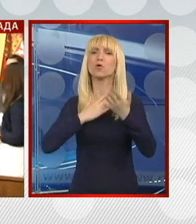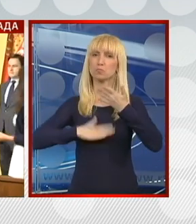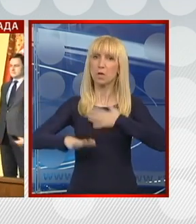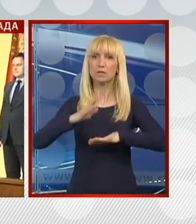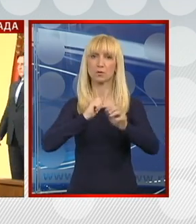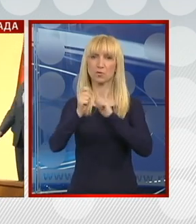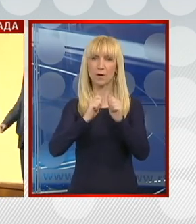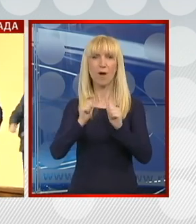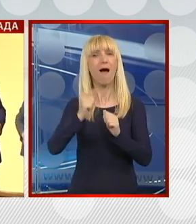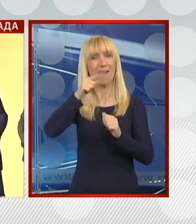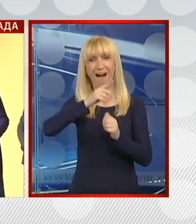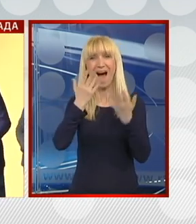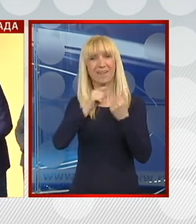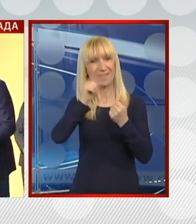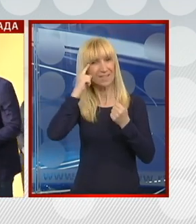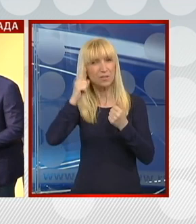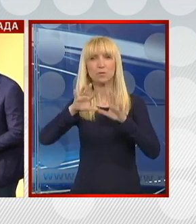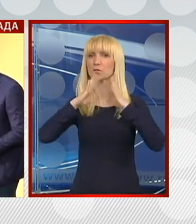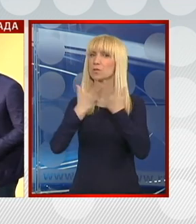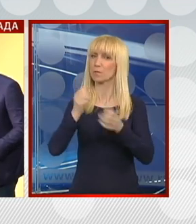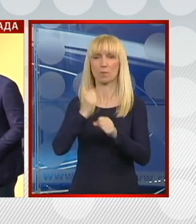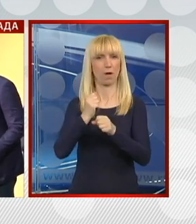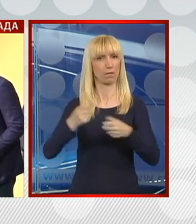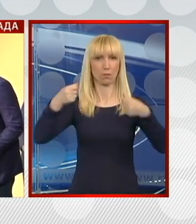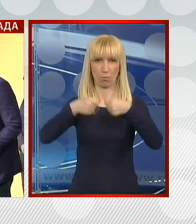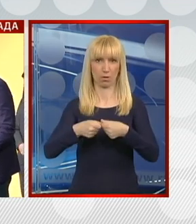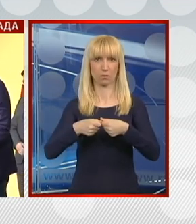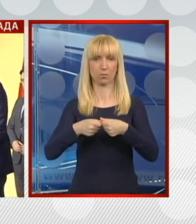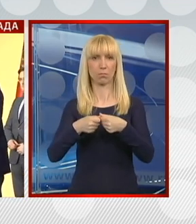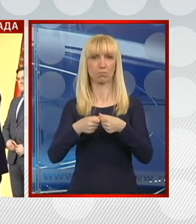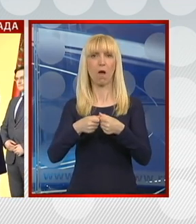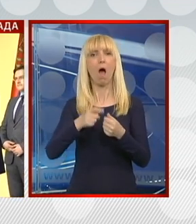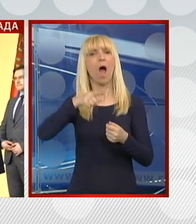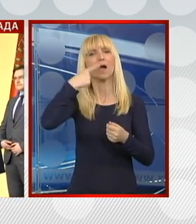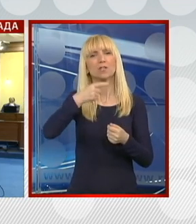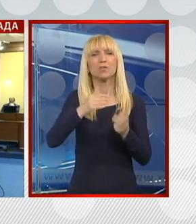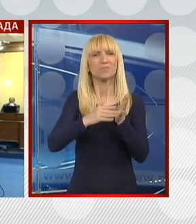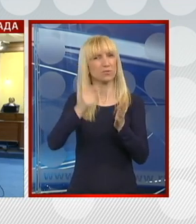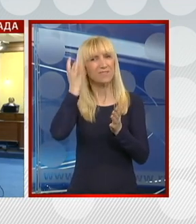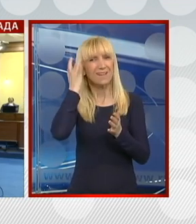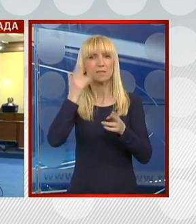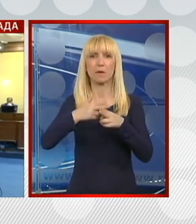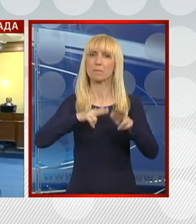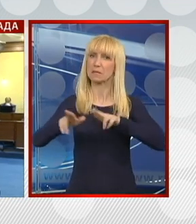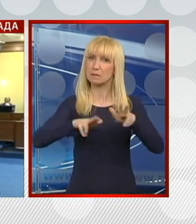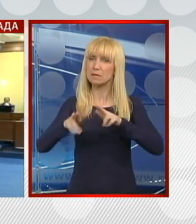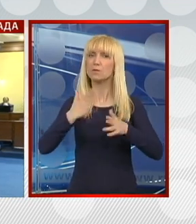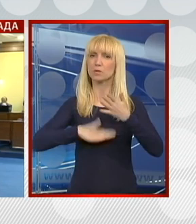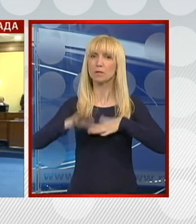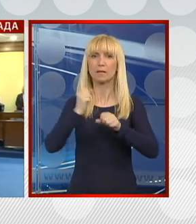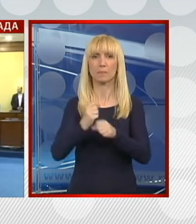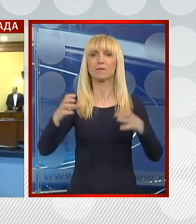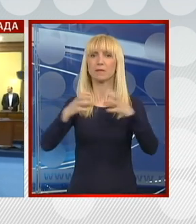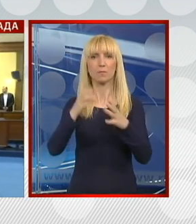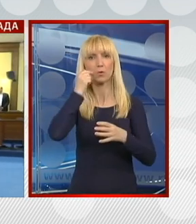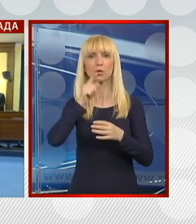da razgovaraju, ali da to ne znači da će sa svima praviti koaliciju. Kaže da još ne zna imena ministara i da želi da napravi